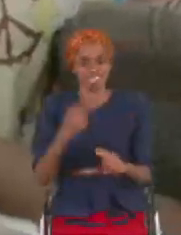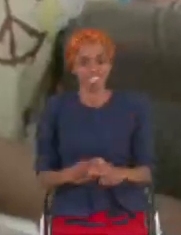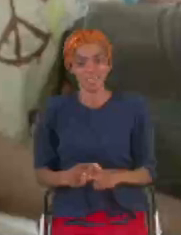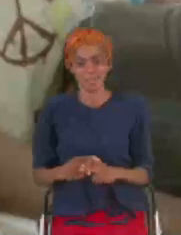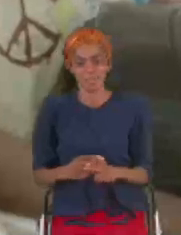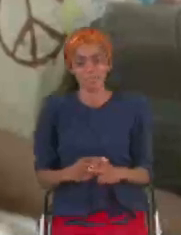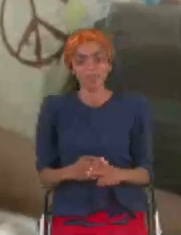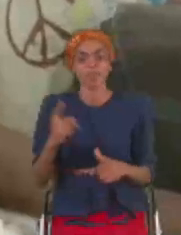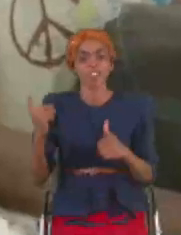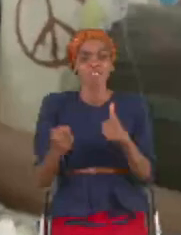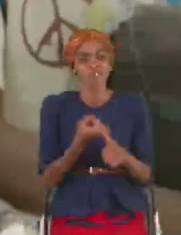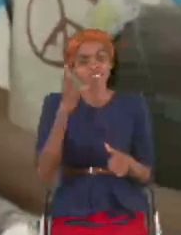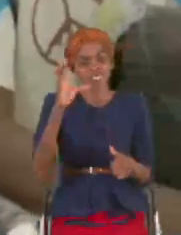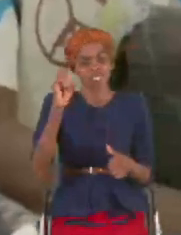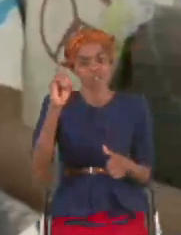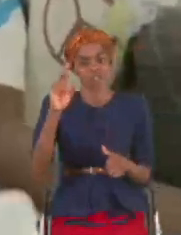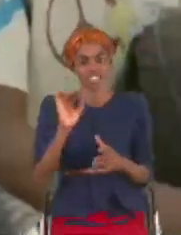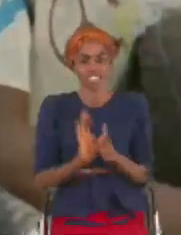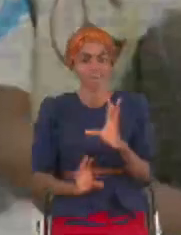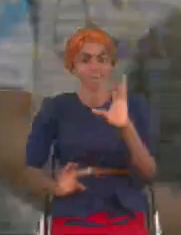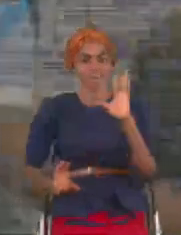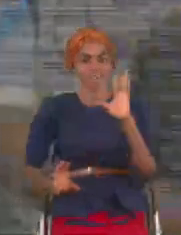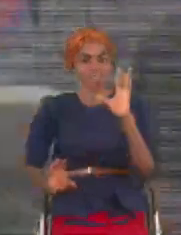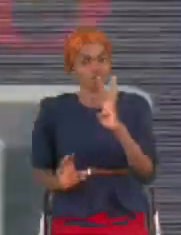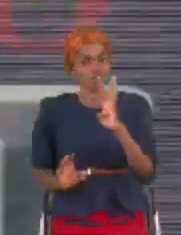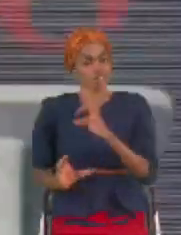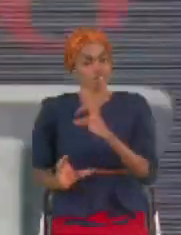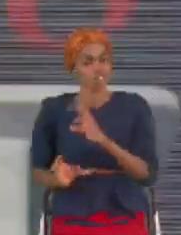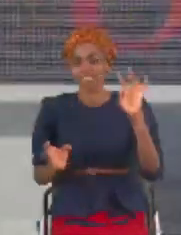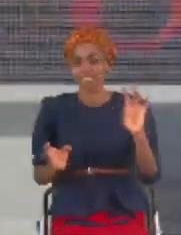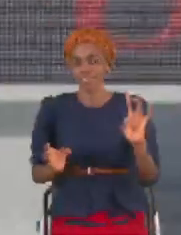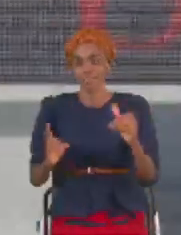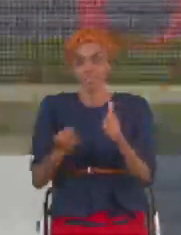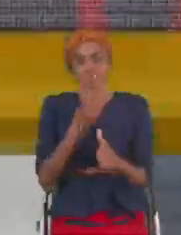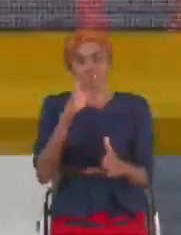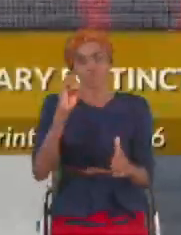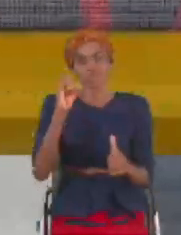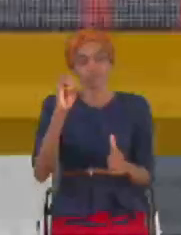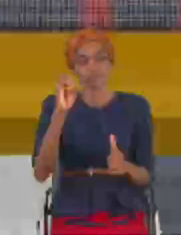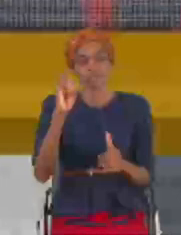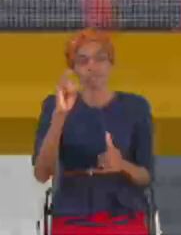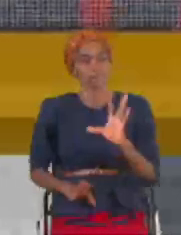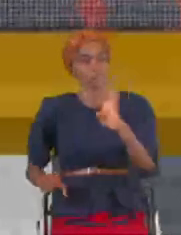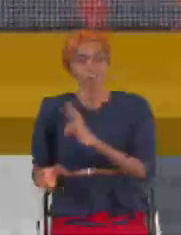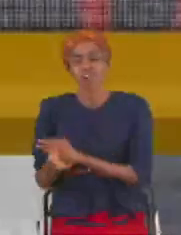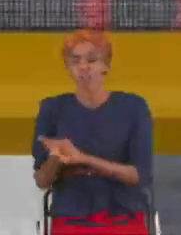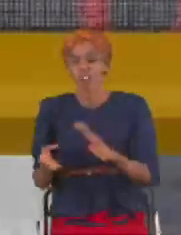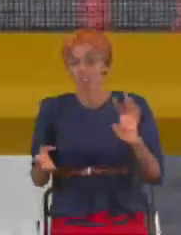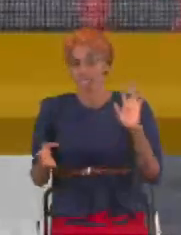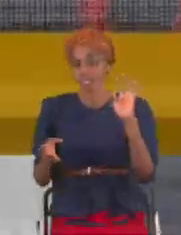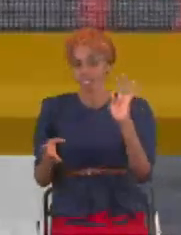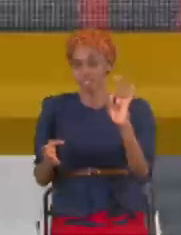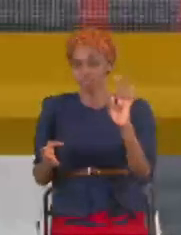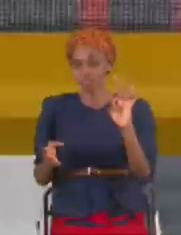1 corinthiens chapitre 4 7 1 corinthiens chapitre 4